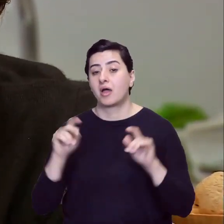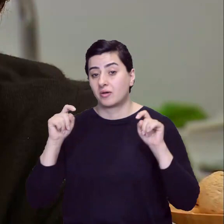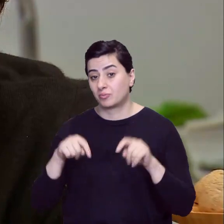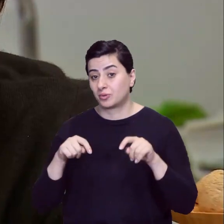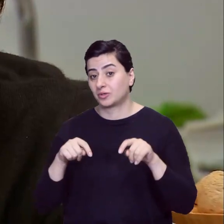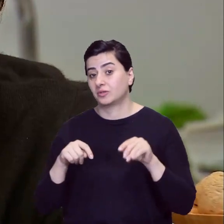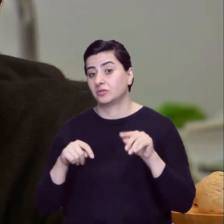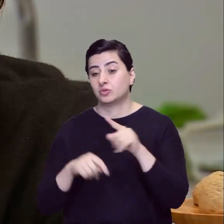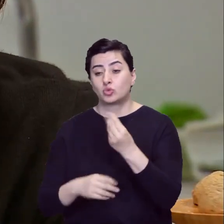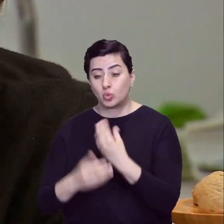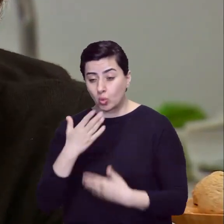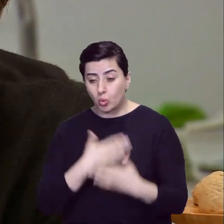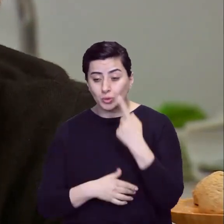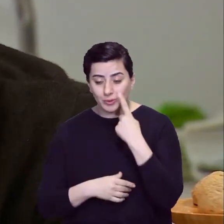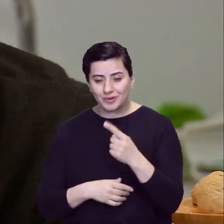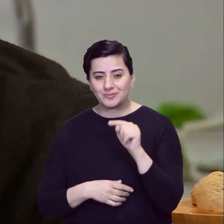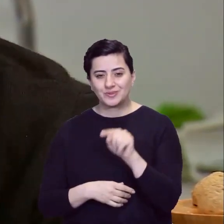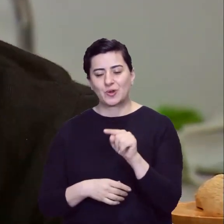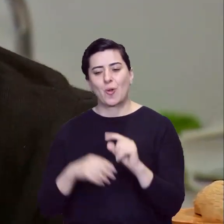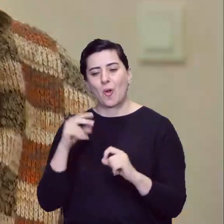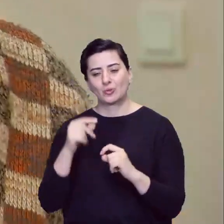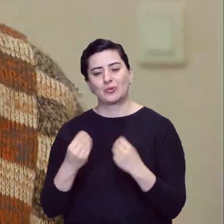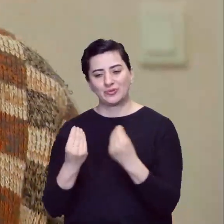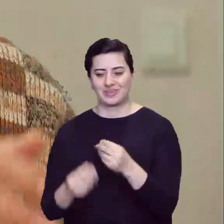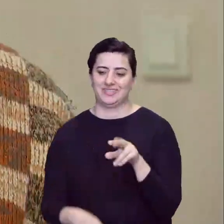Bugünküleri yerleştirirken çok yoruldum. Bu da senin